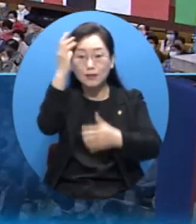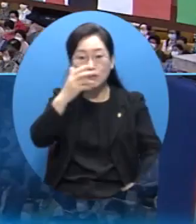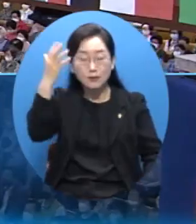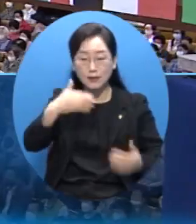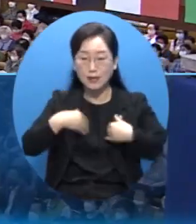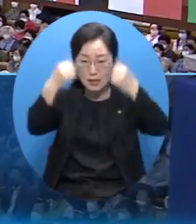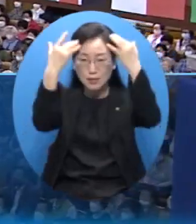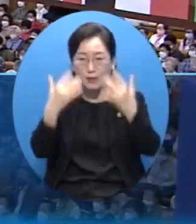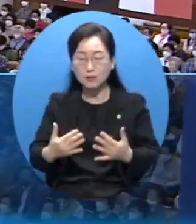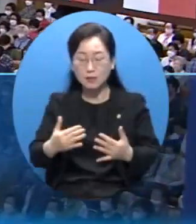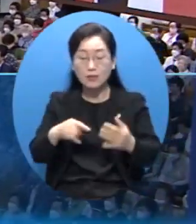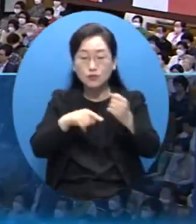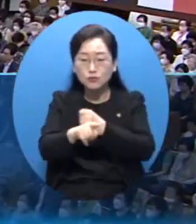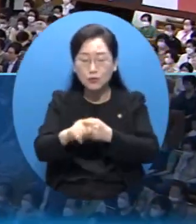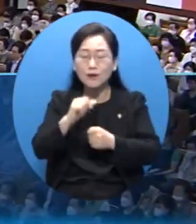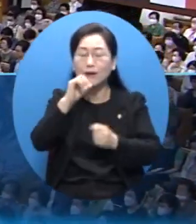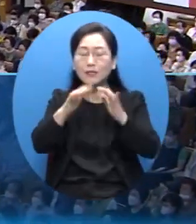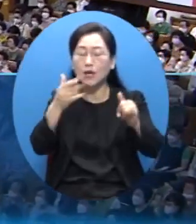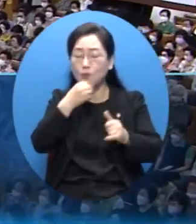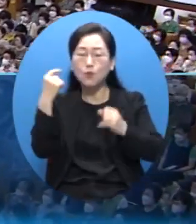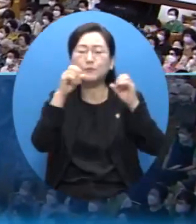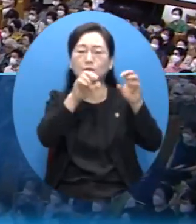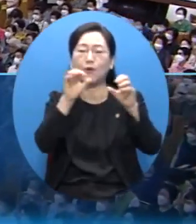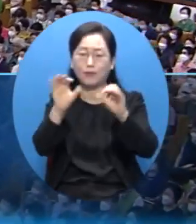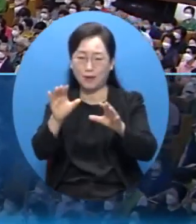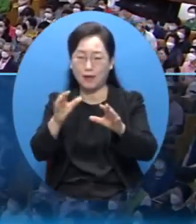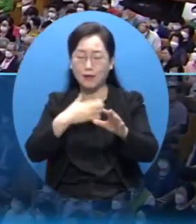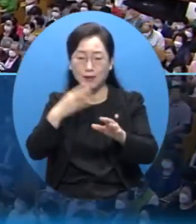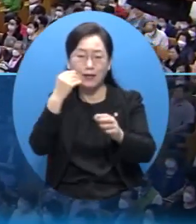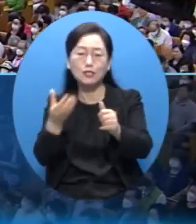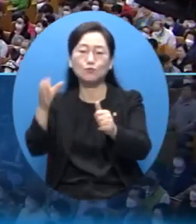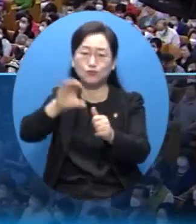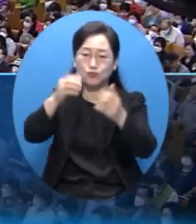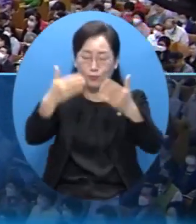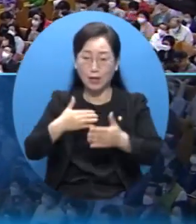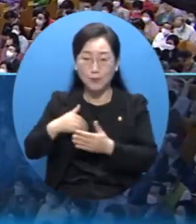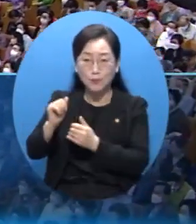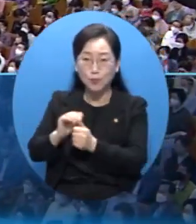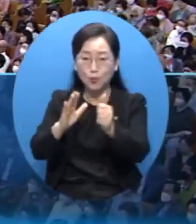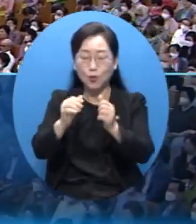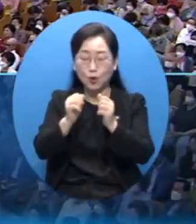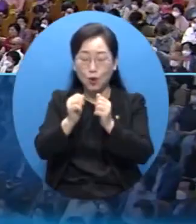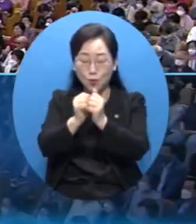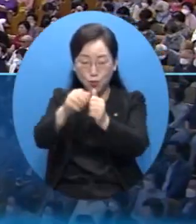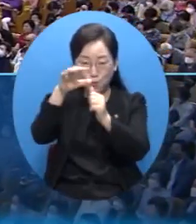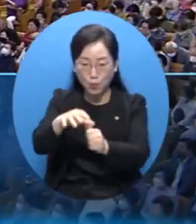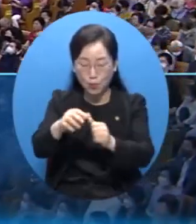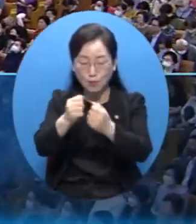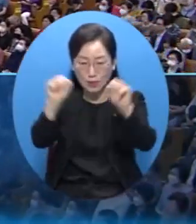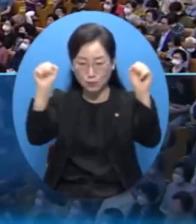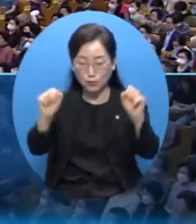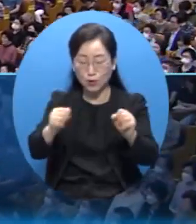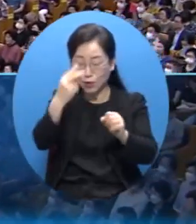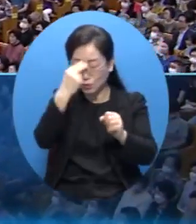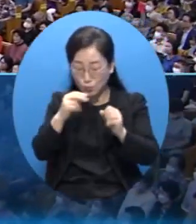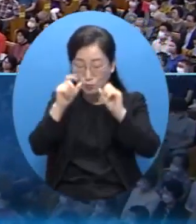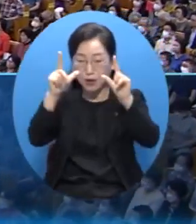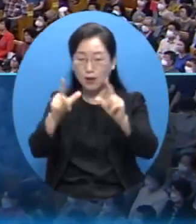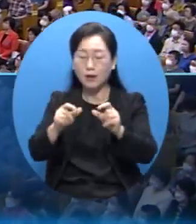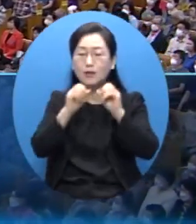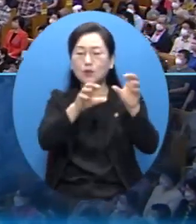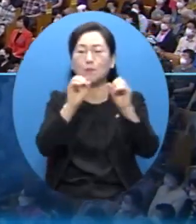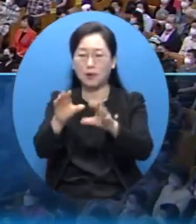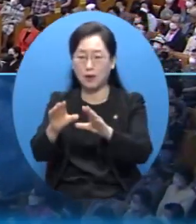내게 임하셨으니 이는 가난한 자에게 복음을 전하게 하시려고 내게 기름을 부으시고 나를 보내사 포로된 자에게 자유를, 눈먼 자에게 다시 보게 함을